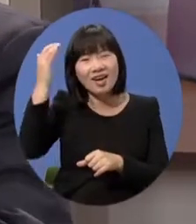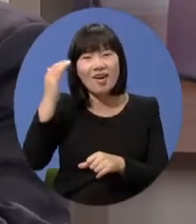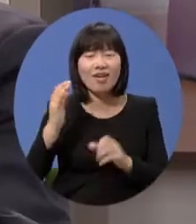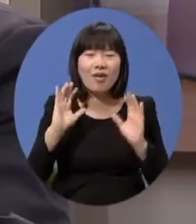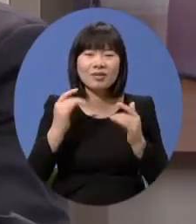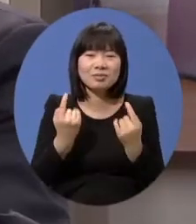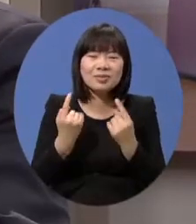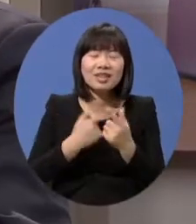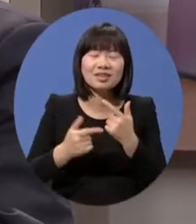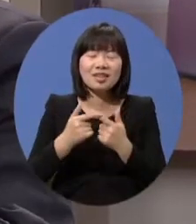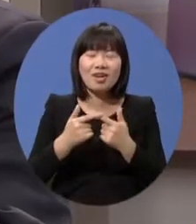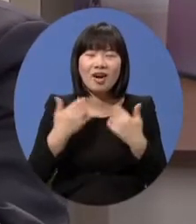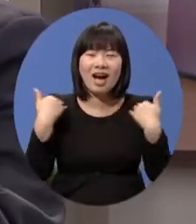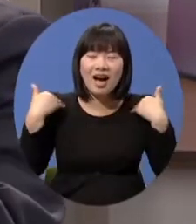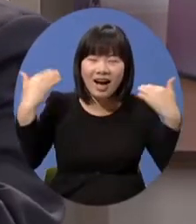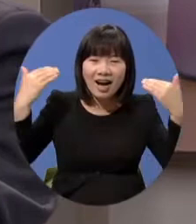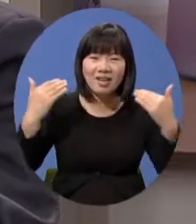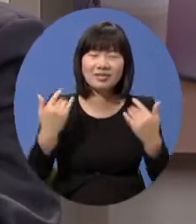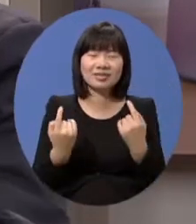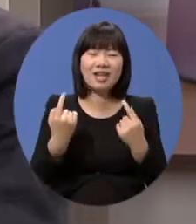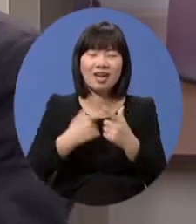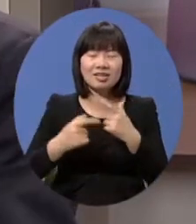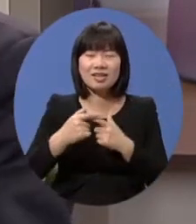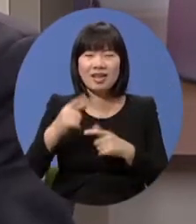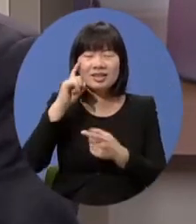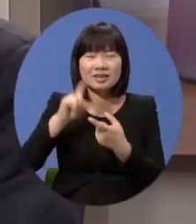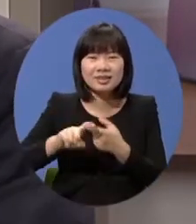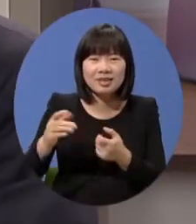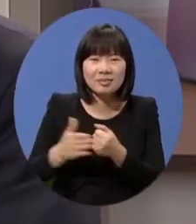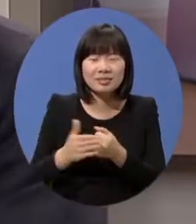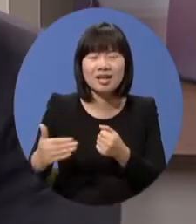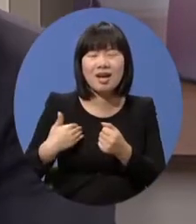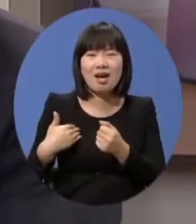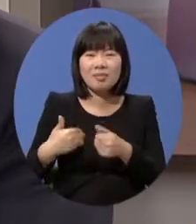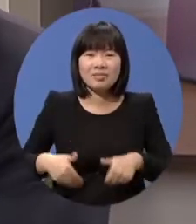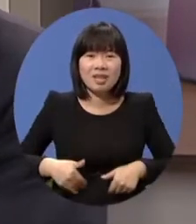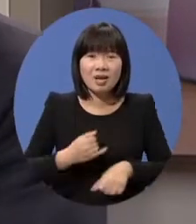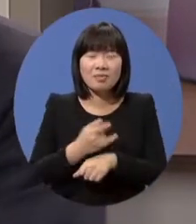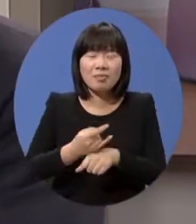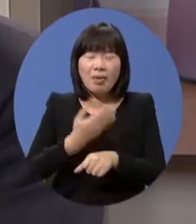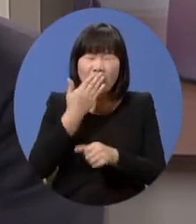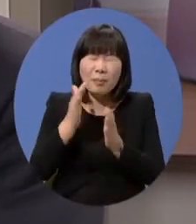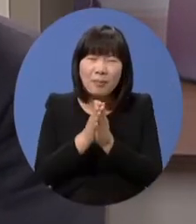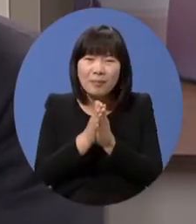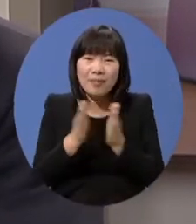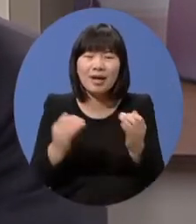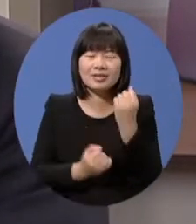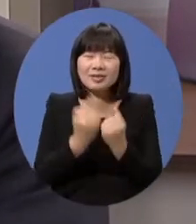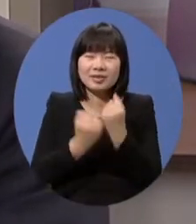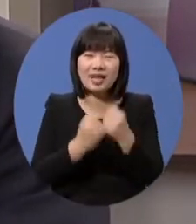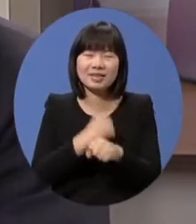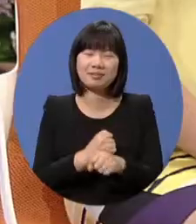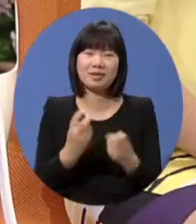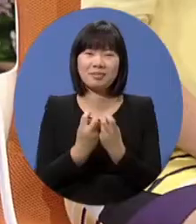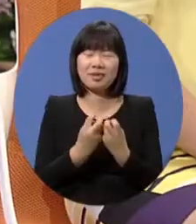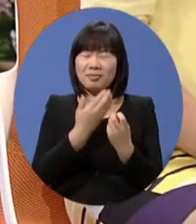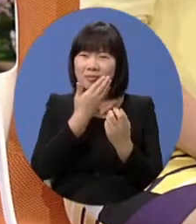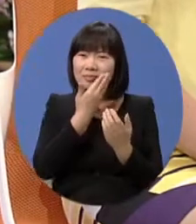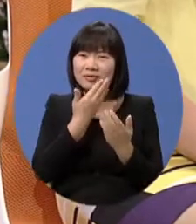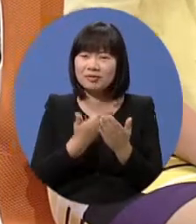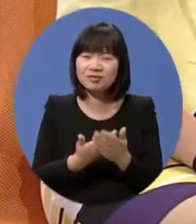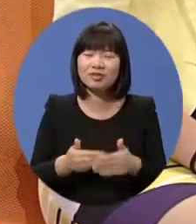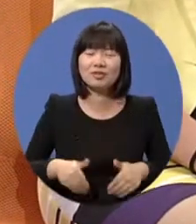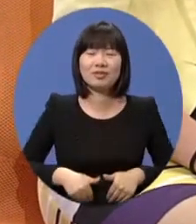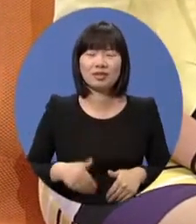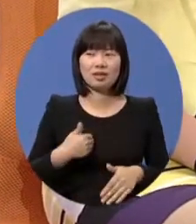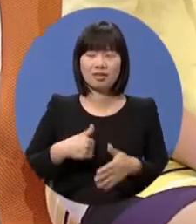어른보다 더 관심이 많기 때문에 그렇죠. 자기한테 딱 필요하 싶으면 먹기 시작합니다. 그거는 설득을 하는 게 중요하죠. 네. 납득을 시키는 게. 네. 아니, 저희 집 현서